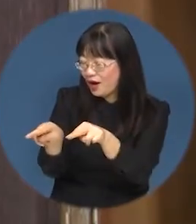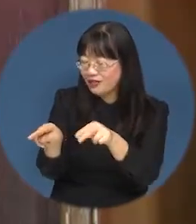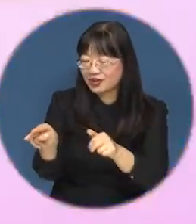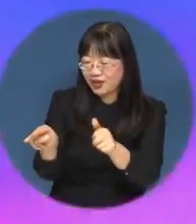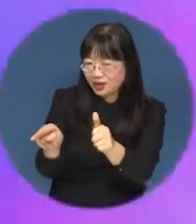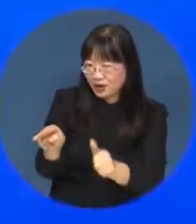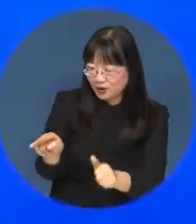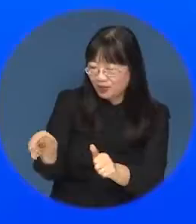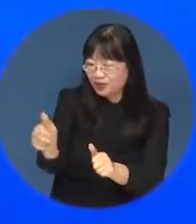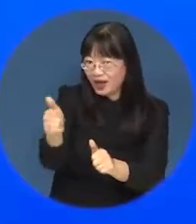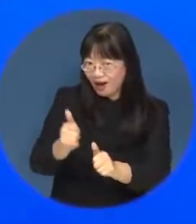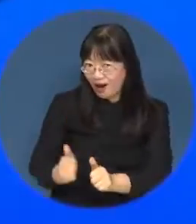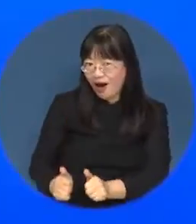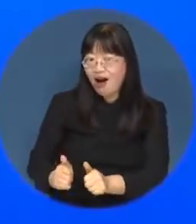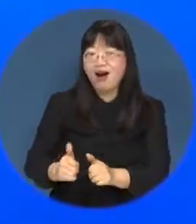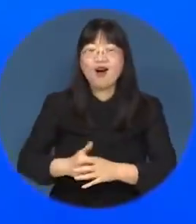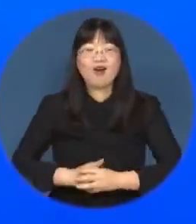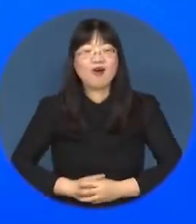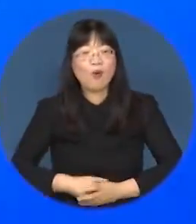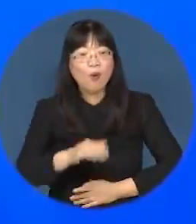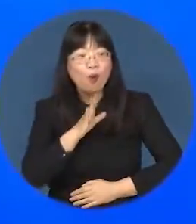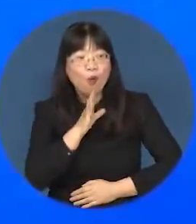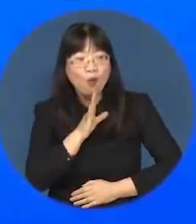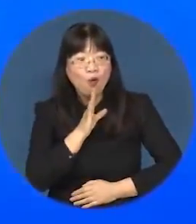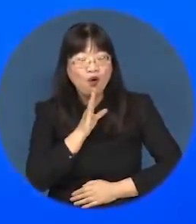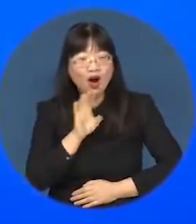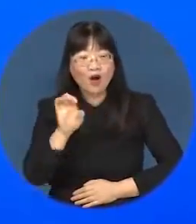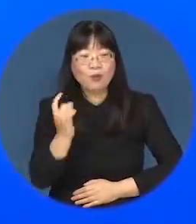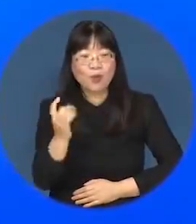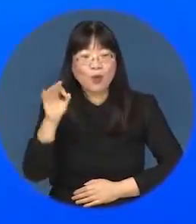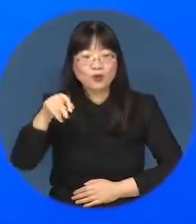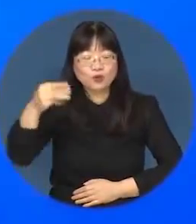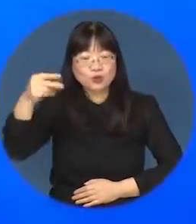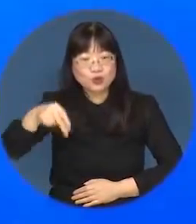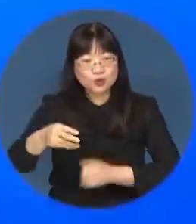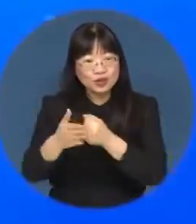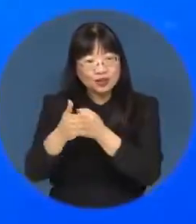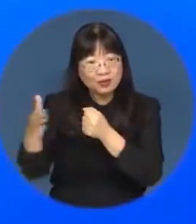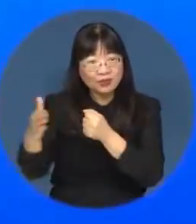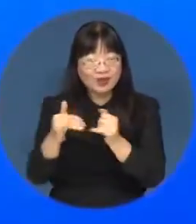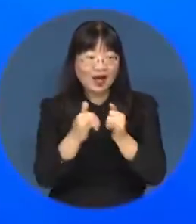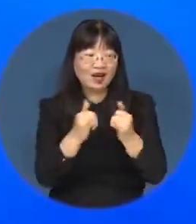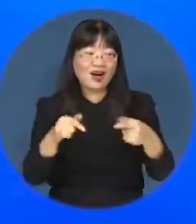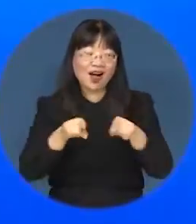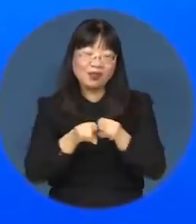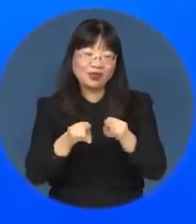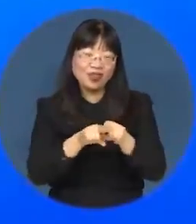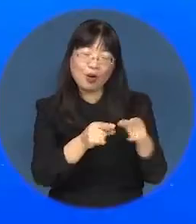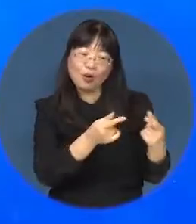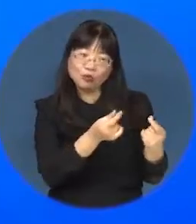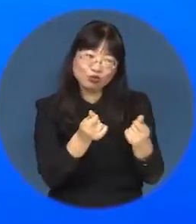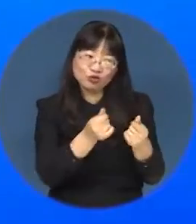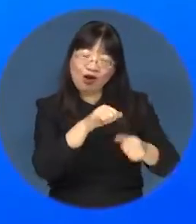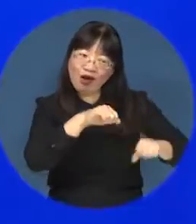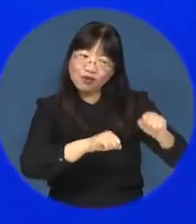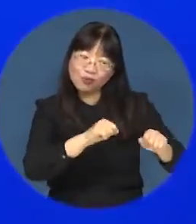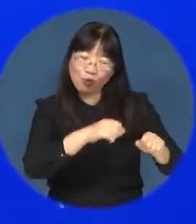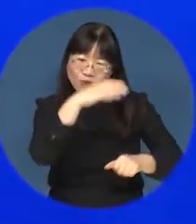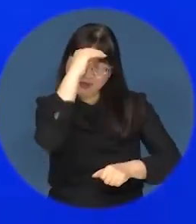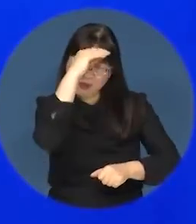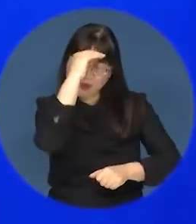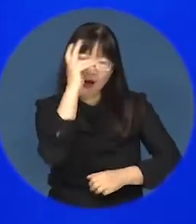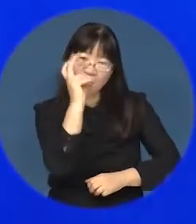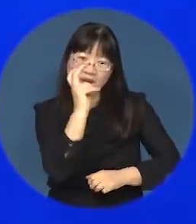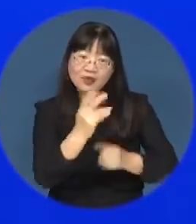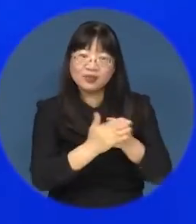들어오고. 정말요? 예. 그래서 얘가 포유류이기 때문에 사람하고 같은 행동들을 하는 게 아닌가.